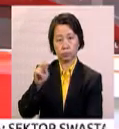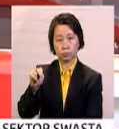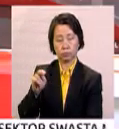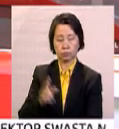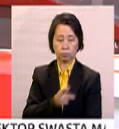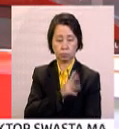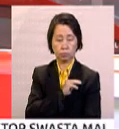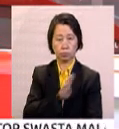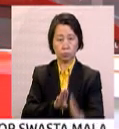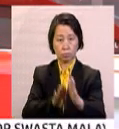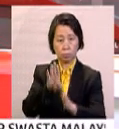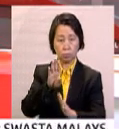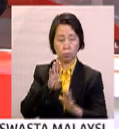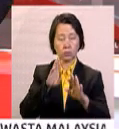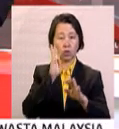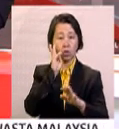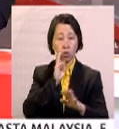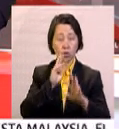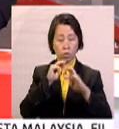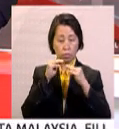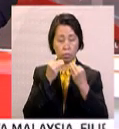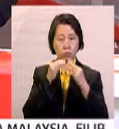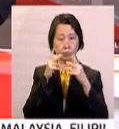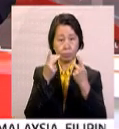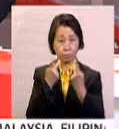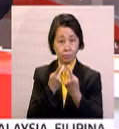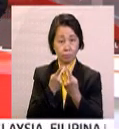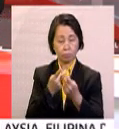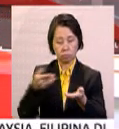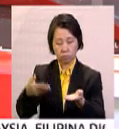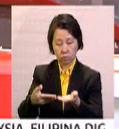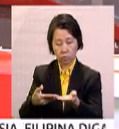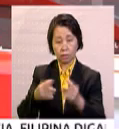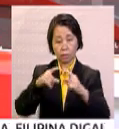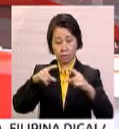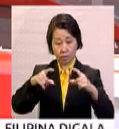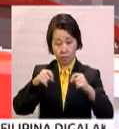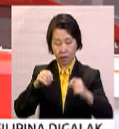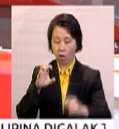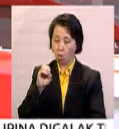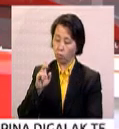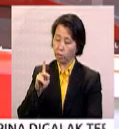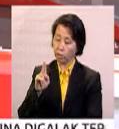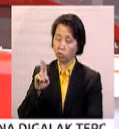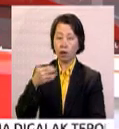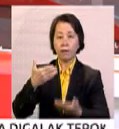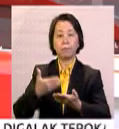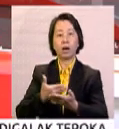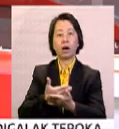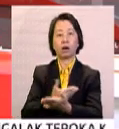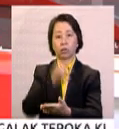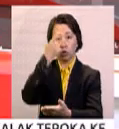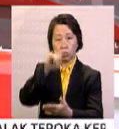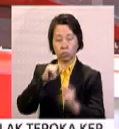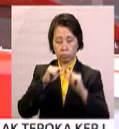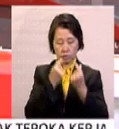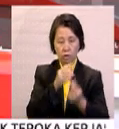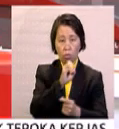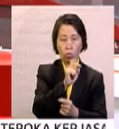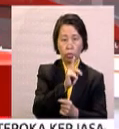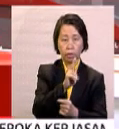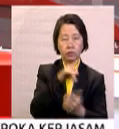Kementerian Pembangunan Wanita, Keluarga dan Masyarakat memperkenal kad orang kurang upaya OKU baru khusus untuk kategori